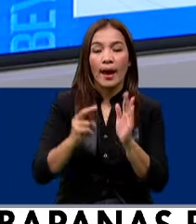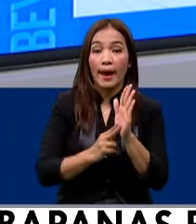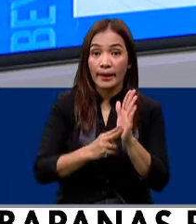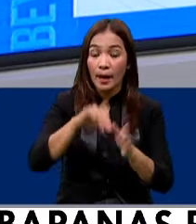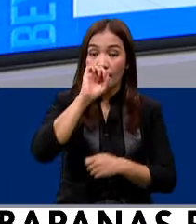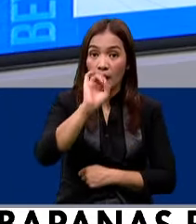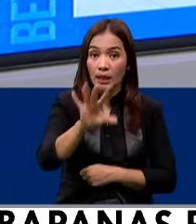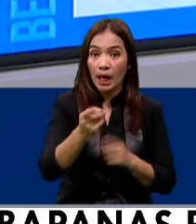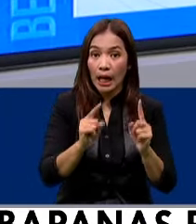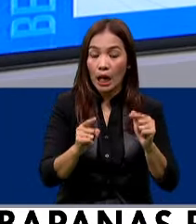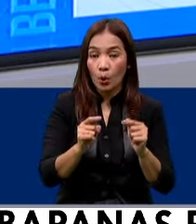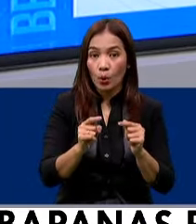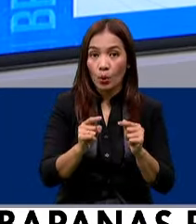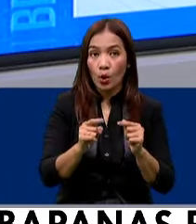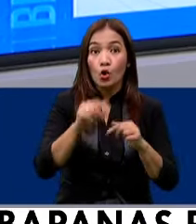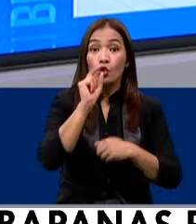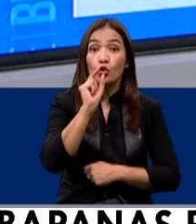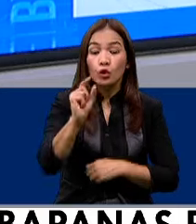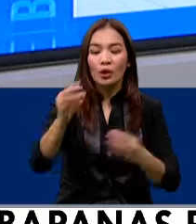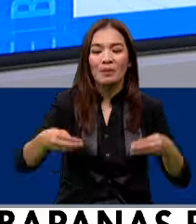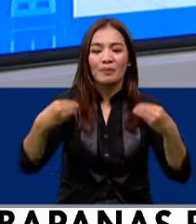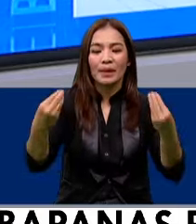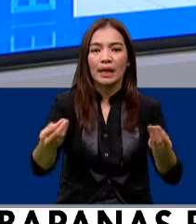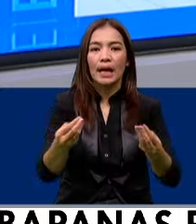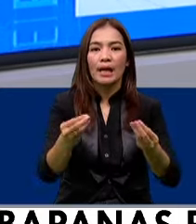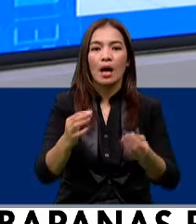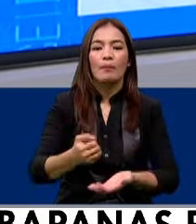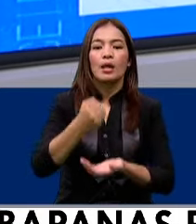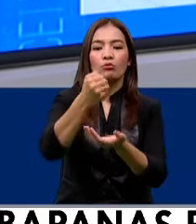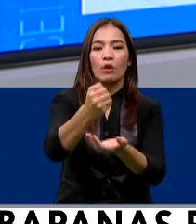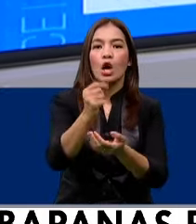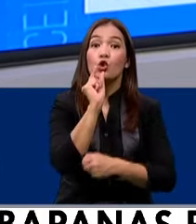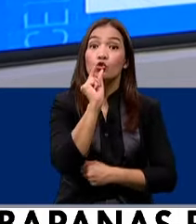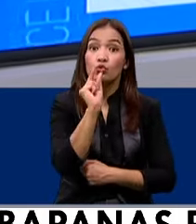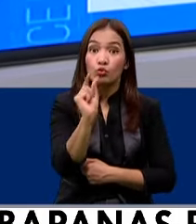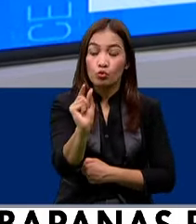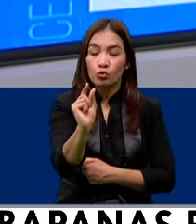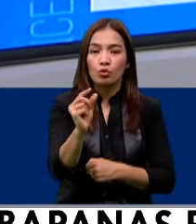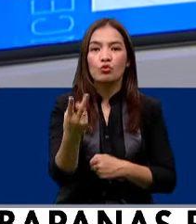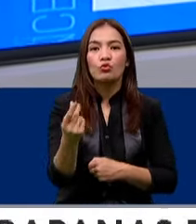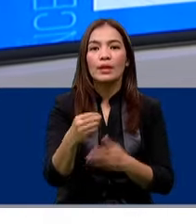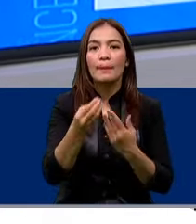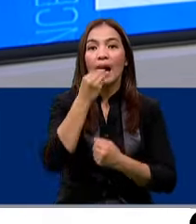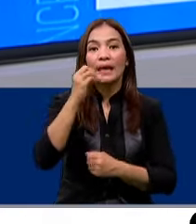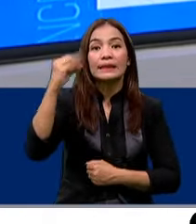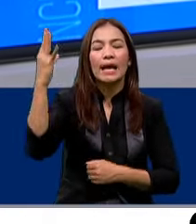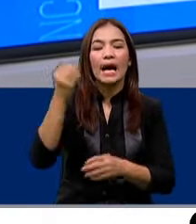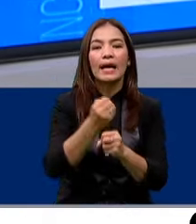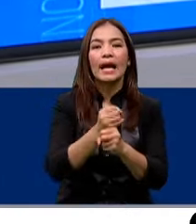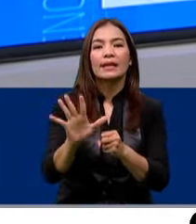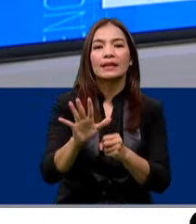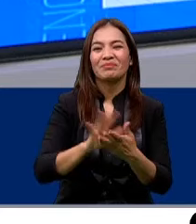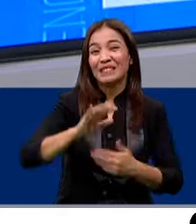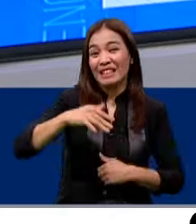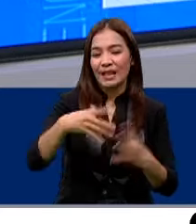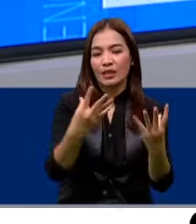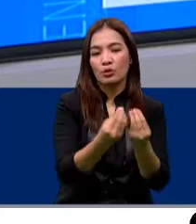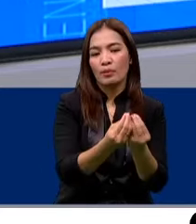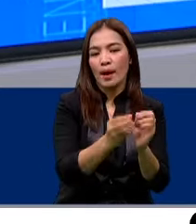bahwa untuk memberikan pendanaan bagi makan siang gratis yang butuh kurang lebih 450 460 triliun per